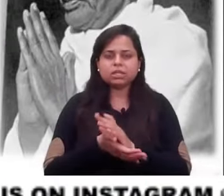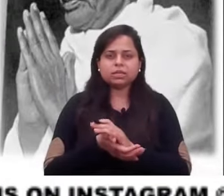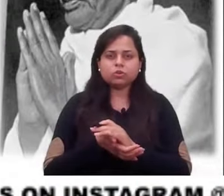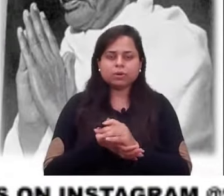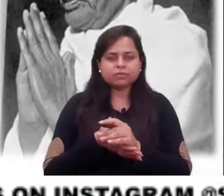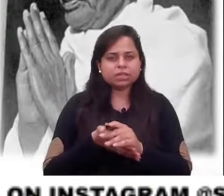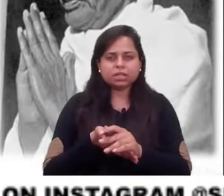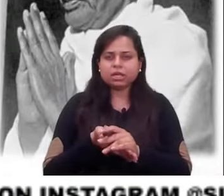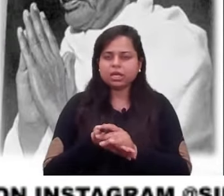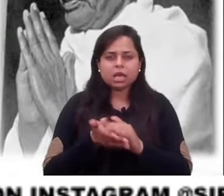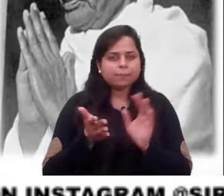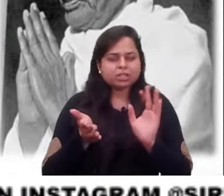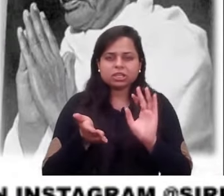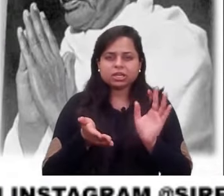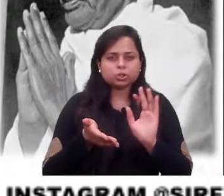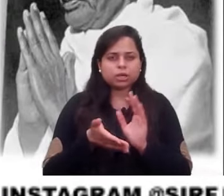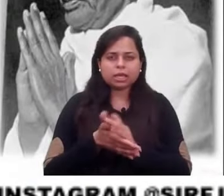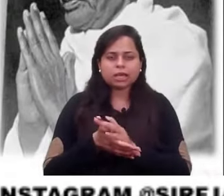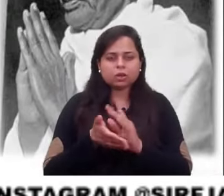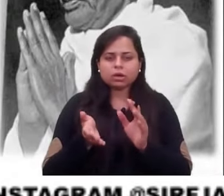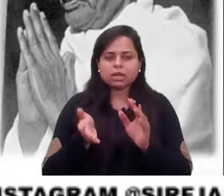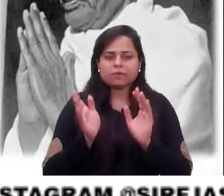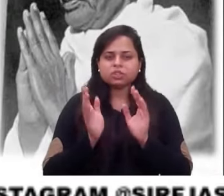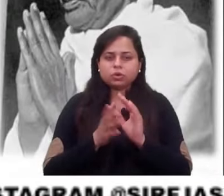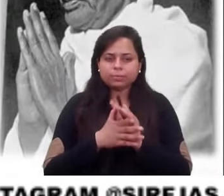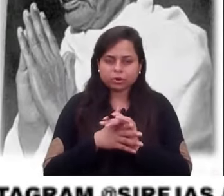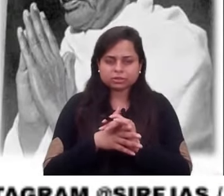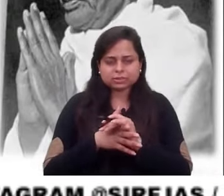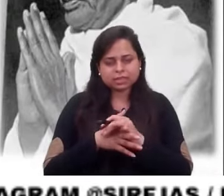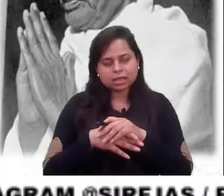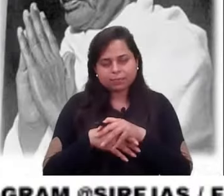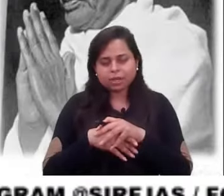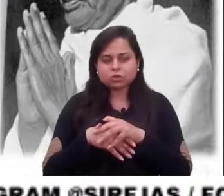इन लोकल